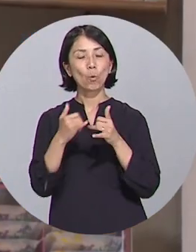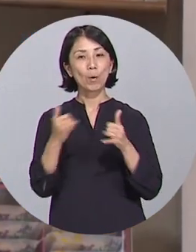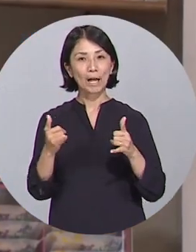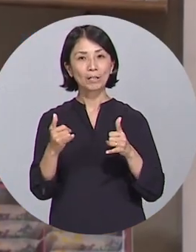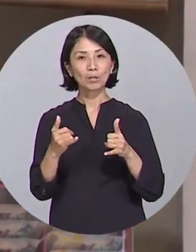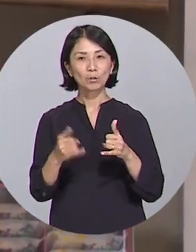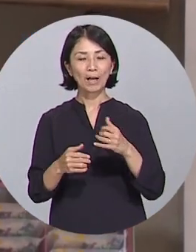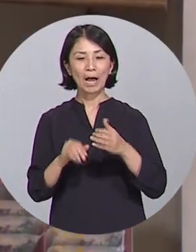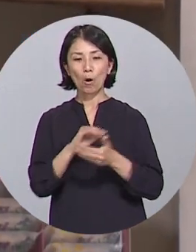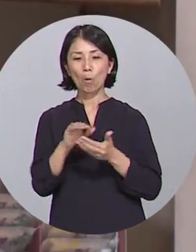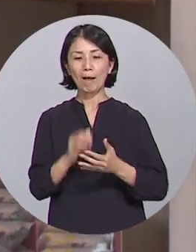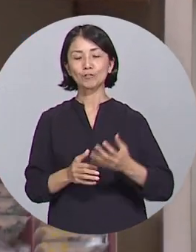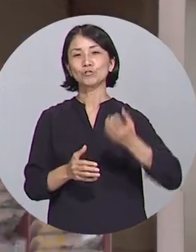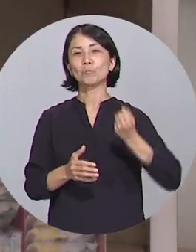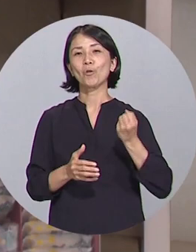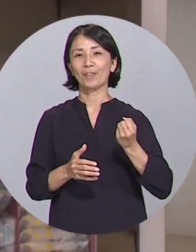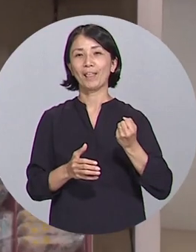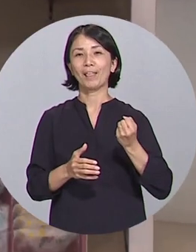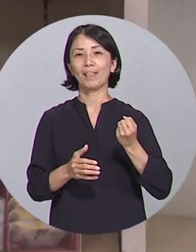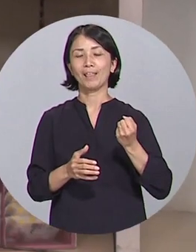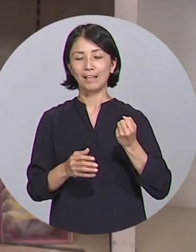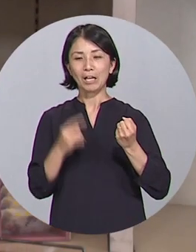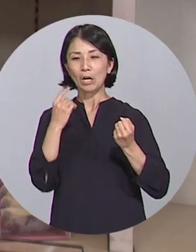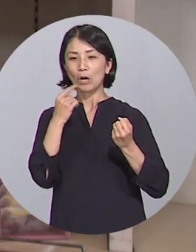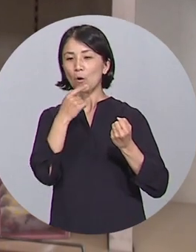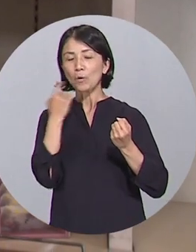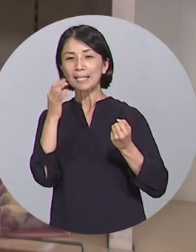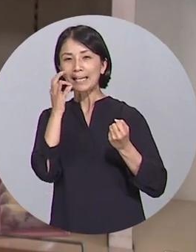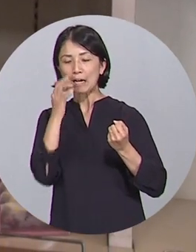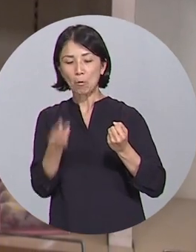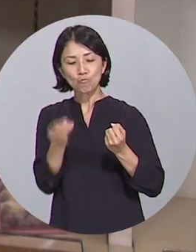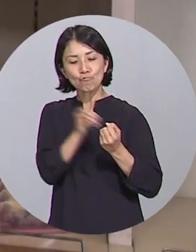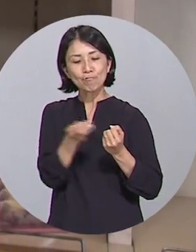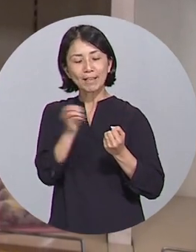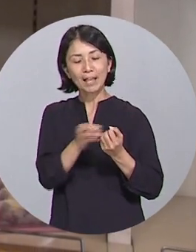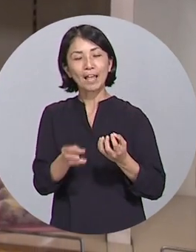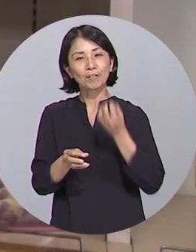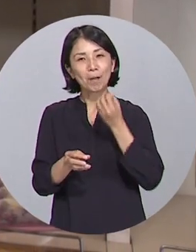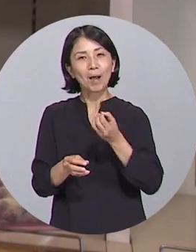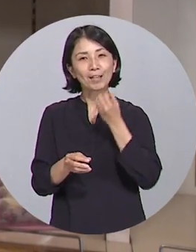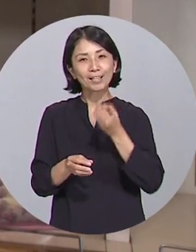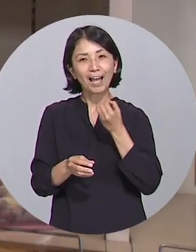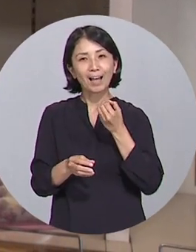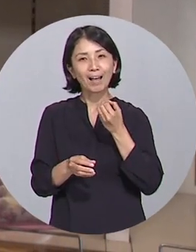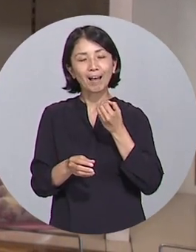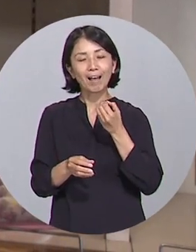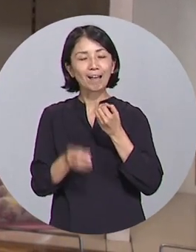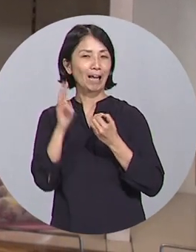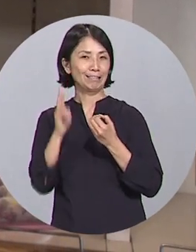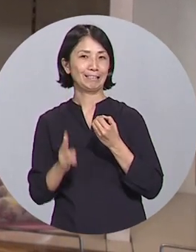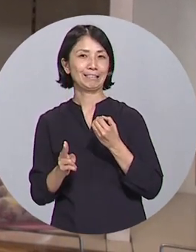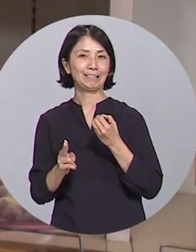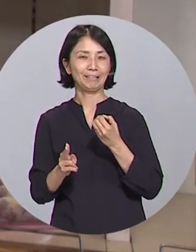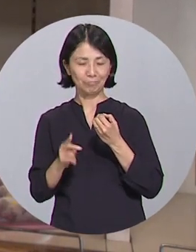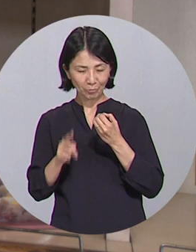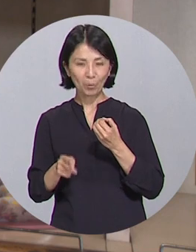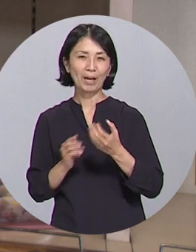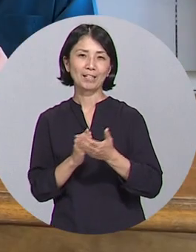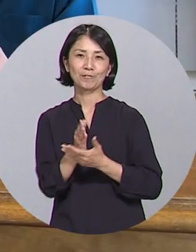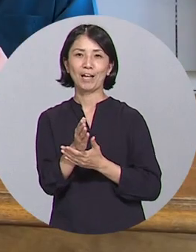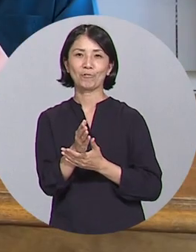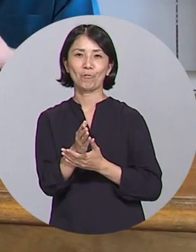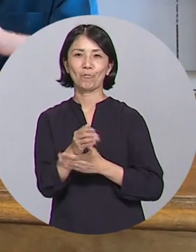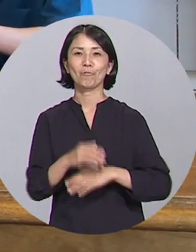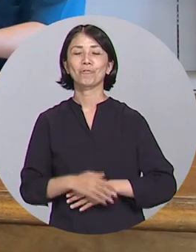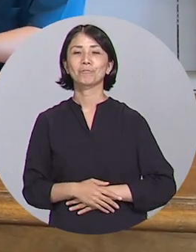左手におまんじゅうを持ってそのおまんじゅうに赤飯をつけながら召し上がってたっていうのが最初だって聞いてます